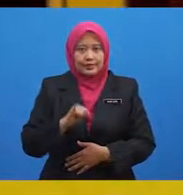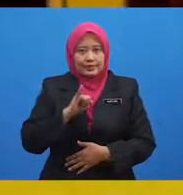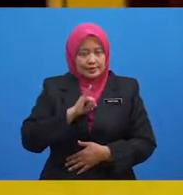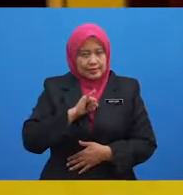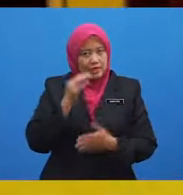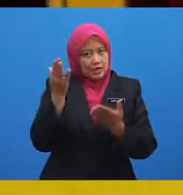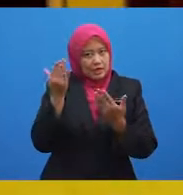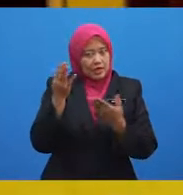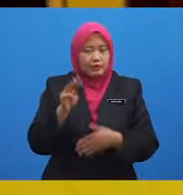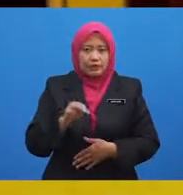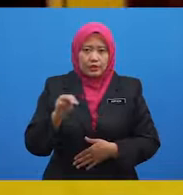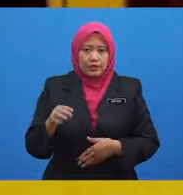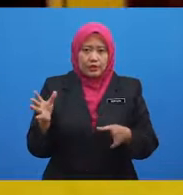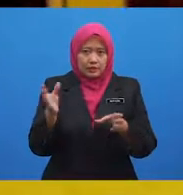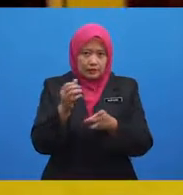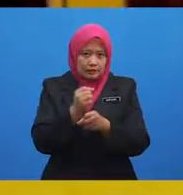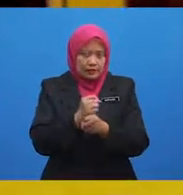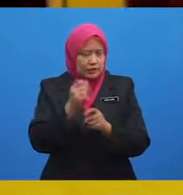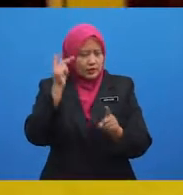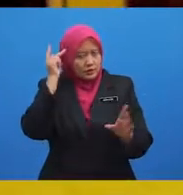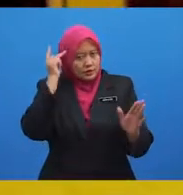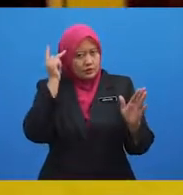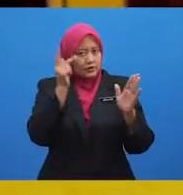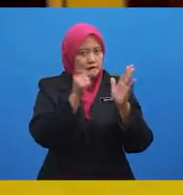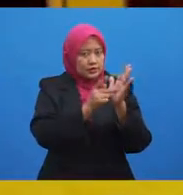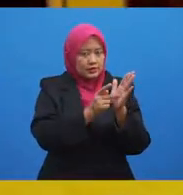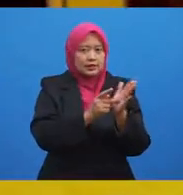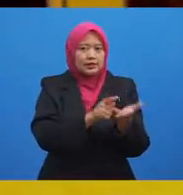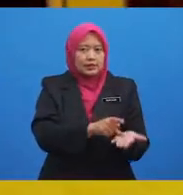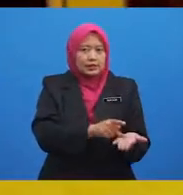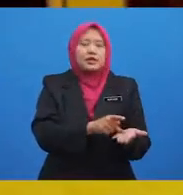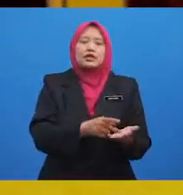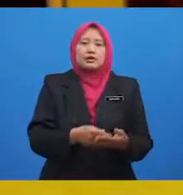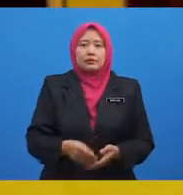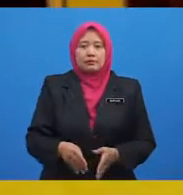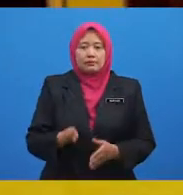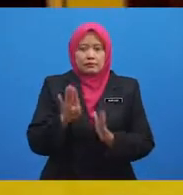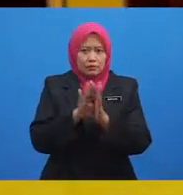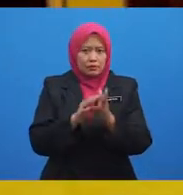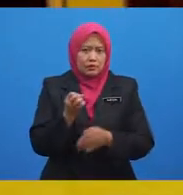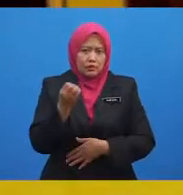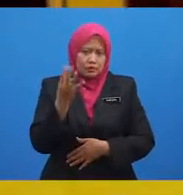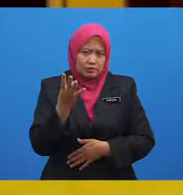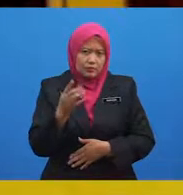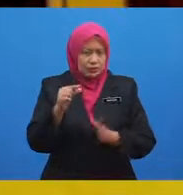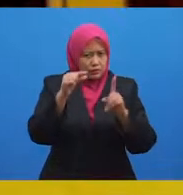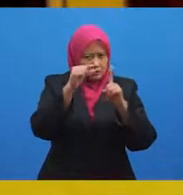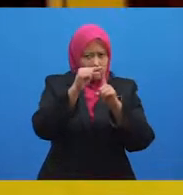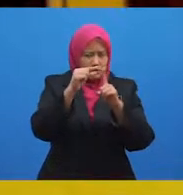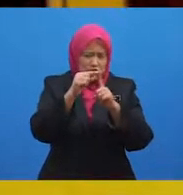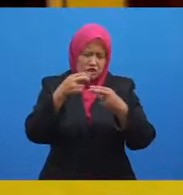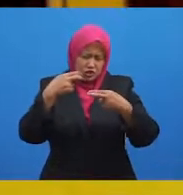agar murid-murid dapat mengenal pasti beberapa perkataan yang murid-murid rasa sukar untuk